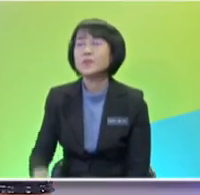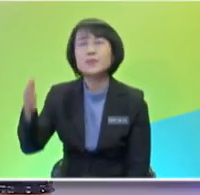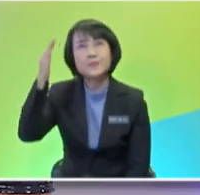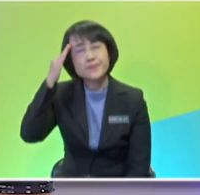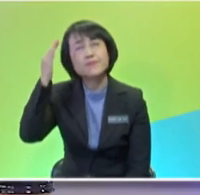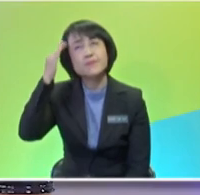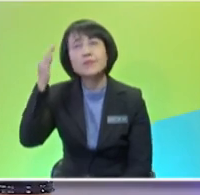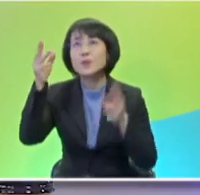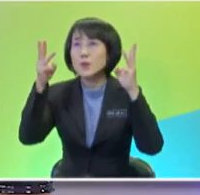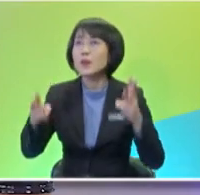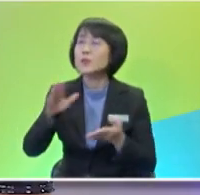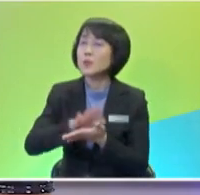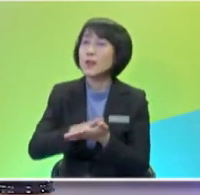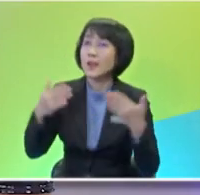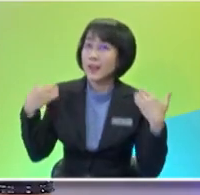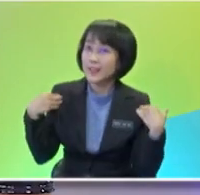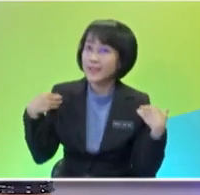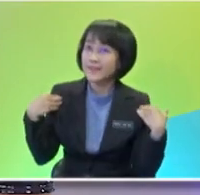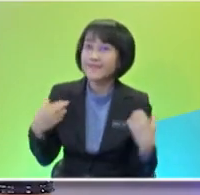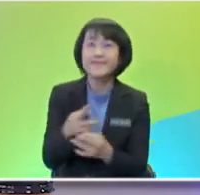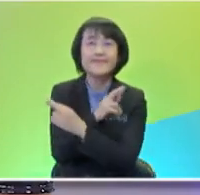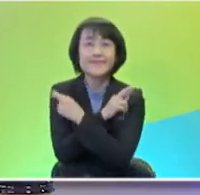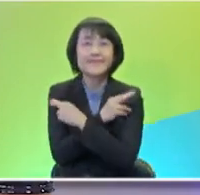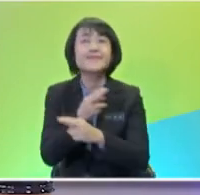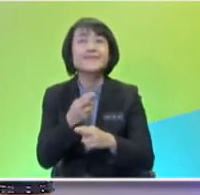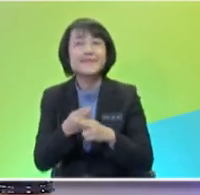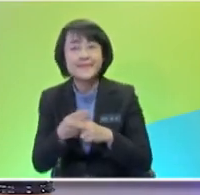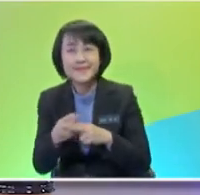warga sekolah yang ada Jadi kita berhenti